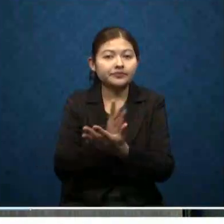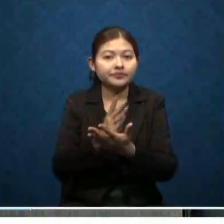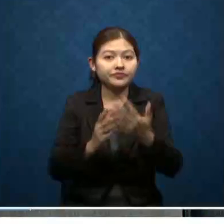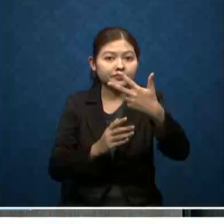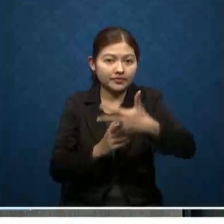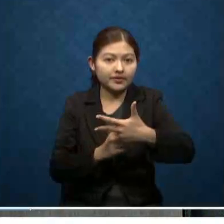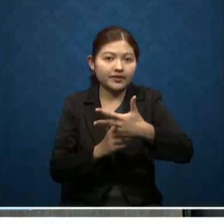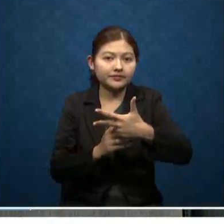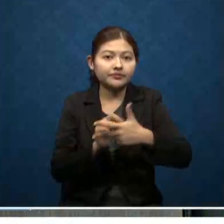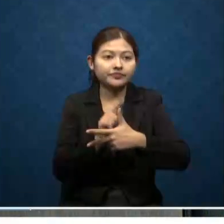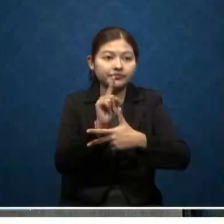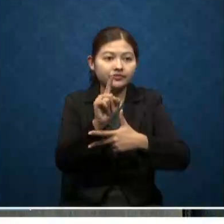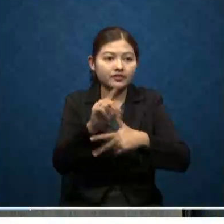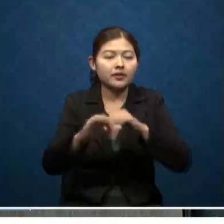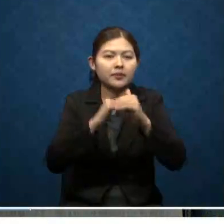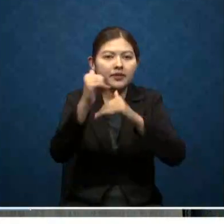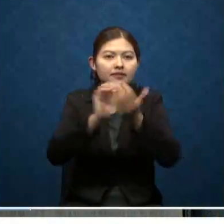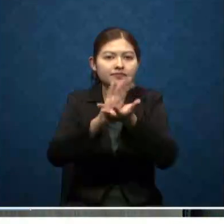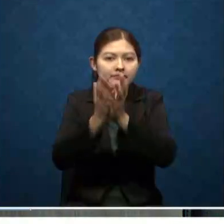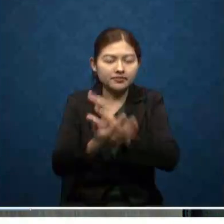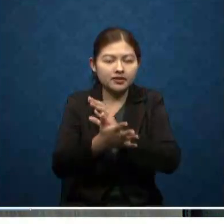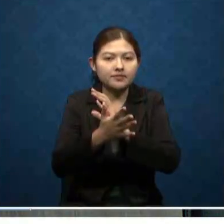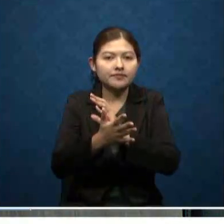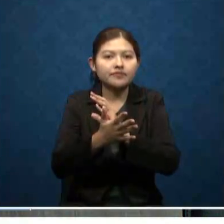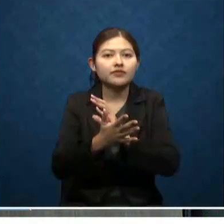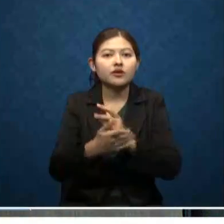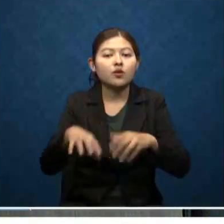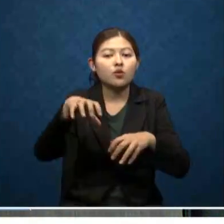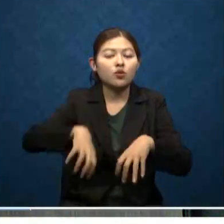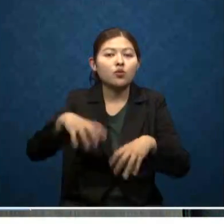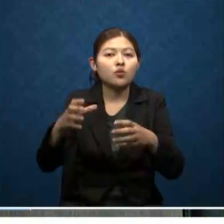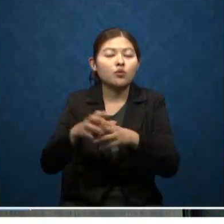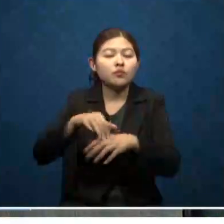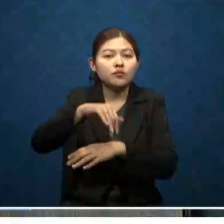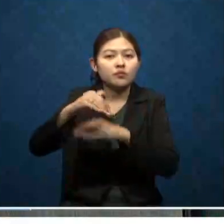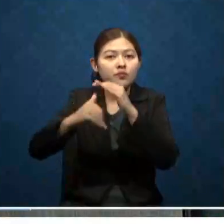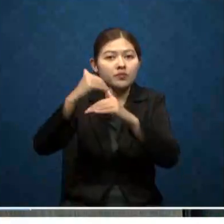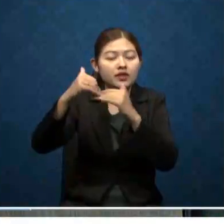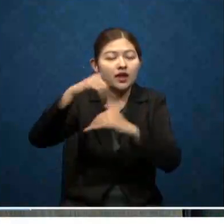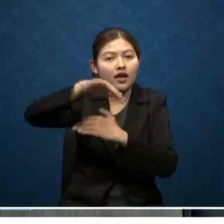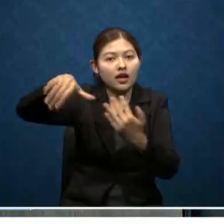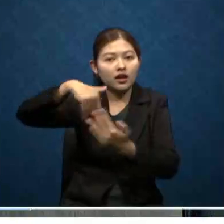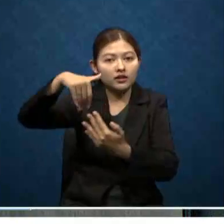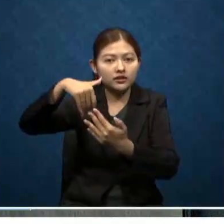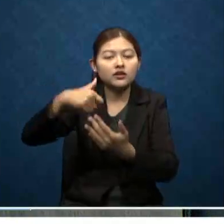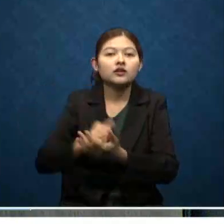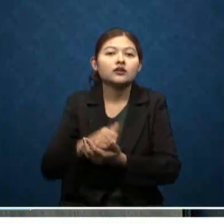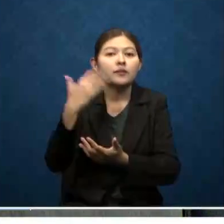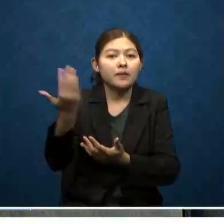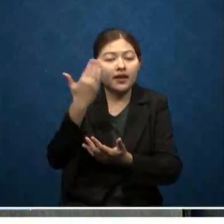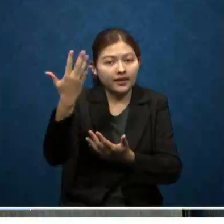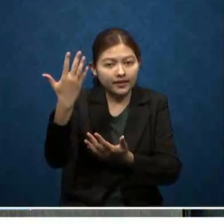คือปฏิรูปองค์กรด้านพลังงานการพัฒนาศูนย์สารสนเทศพลังงานแห่ง